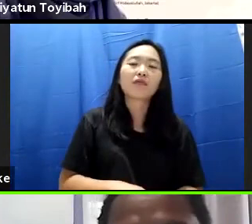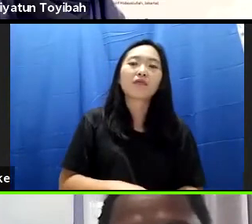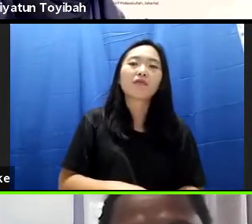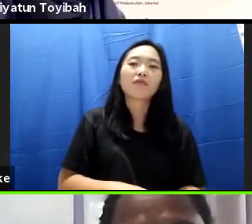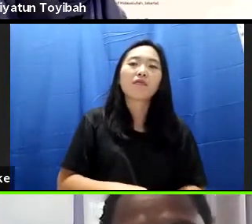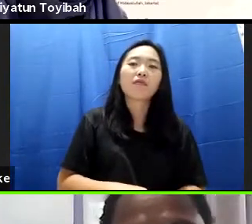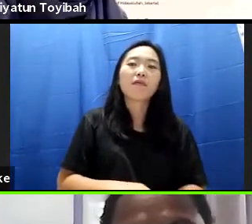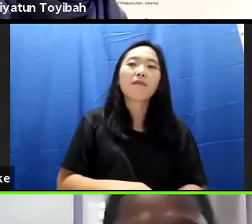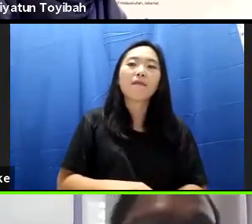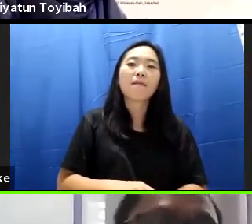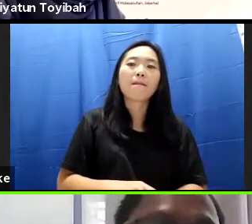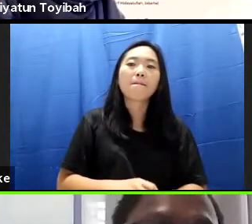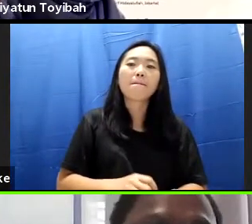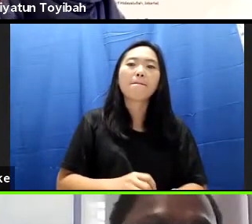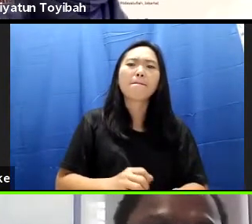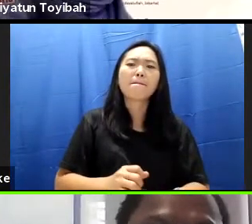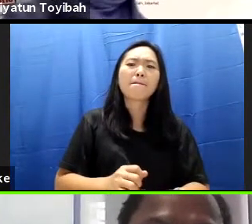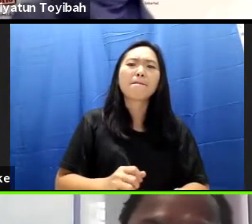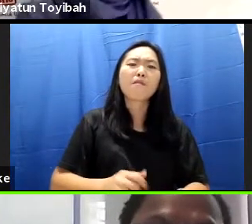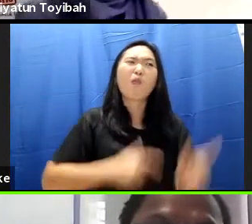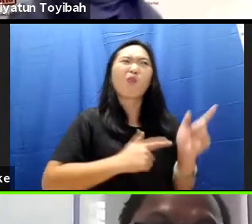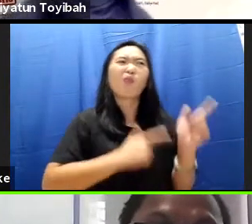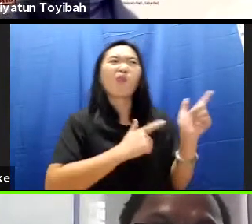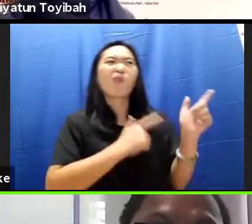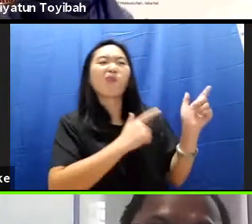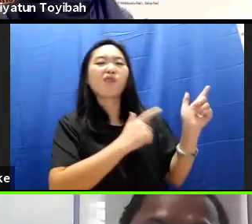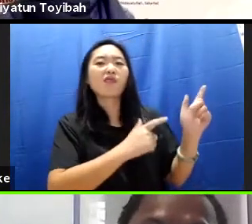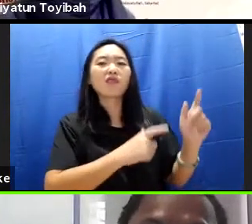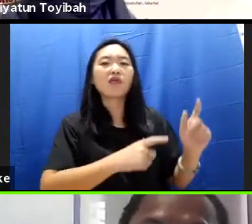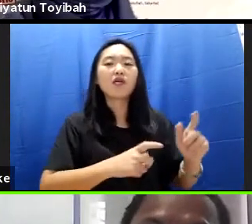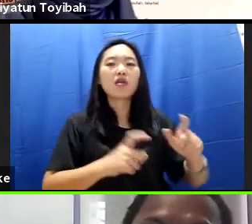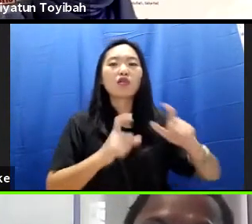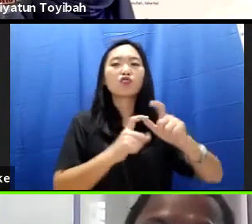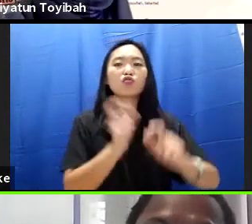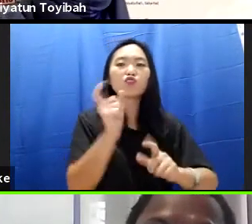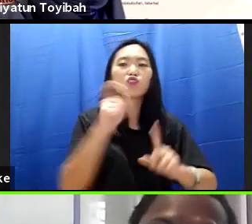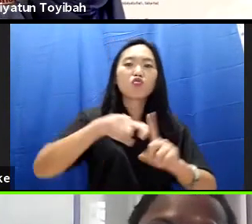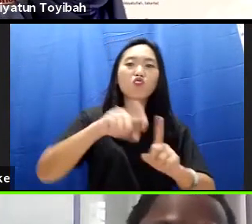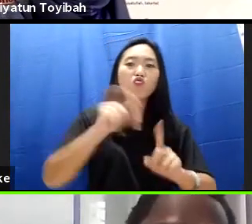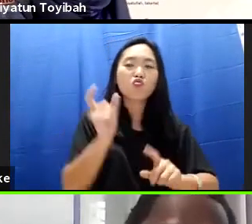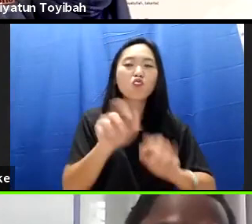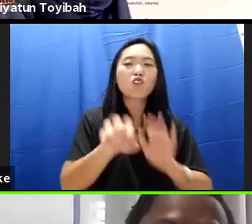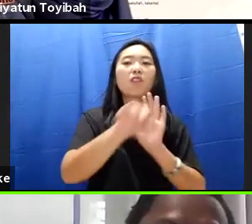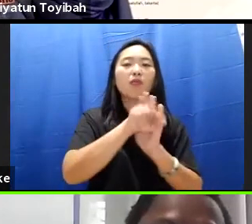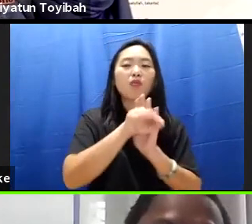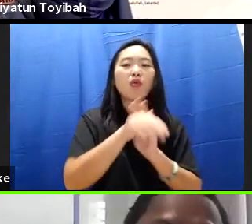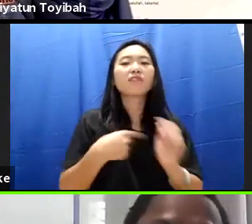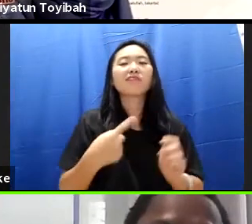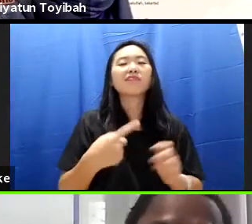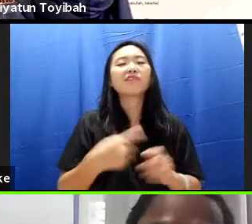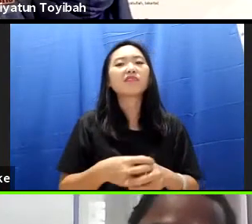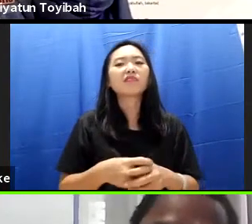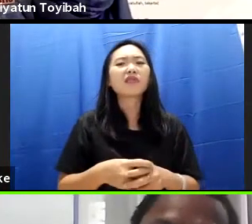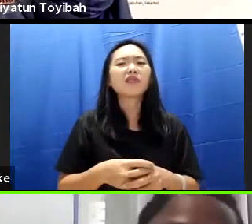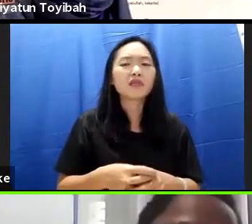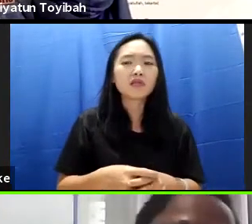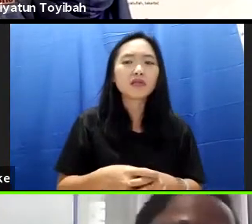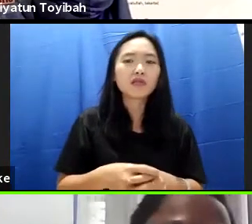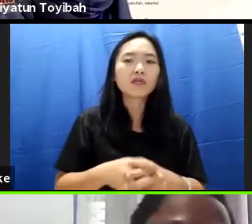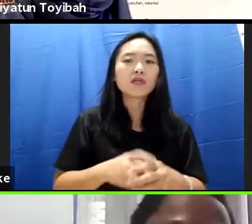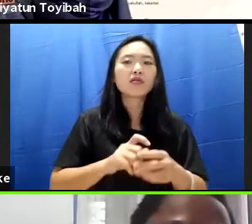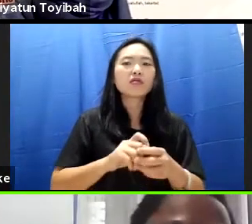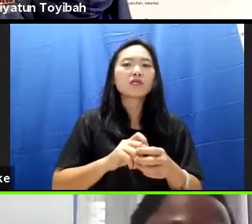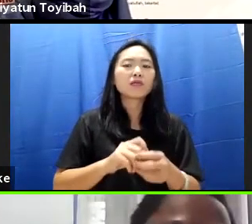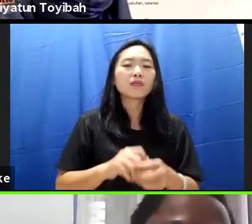yang melecehkan perempuan itu terjadi perang suku. Tetapi itu mengalami perubahan sejak kontak dengan